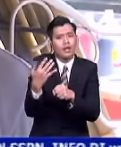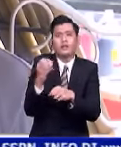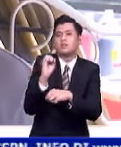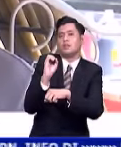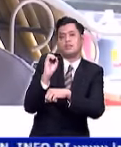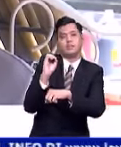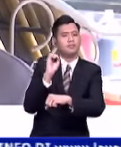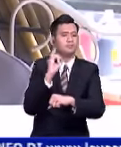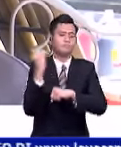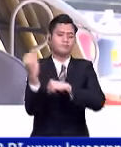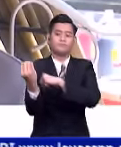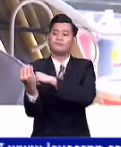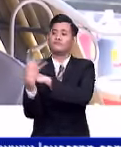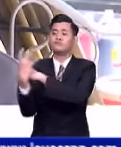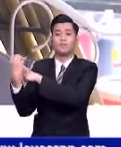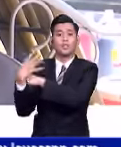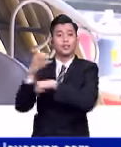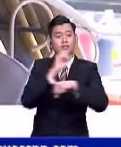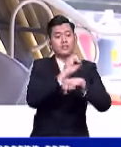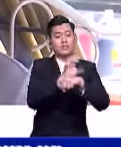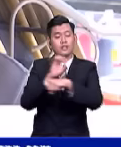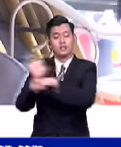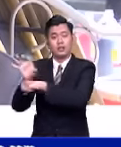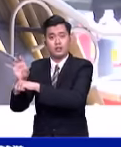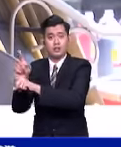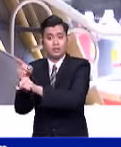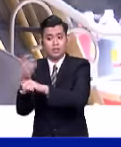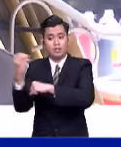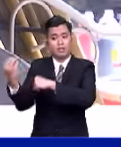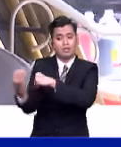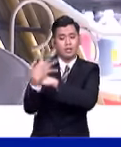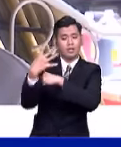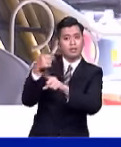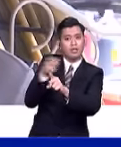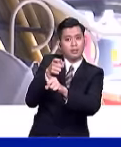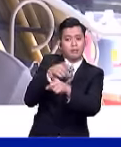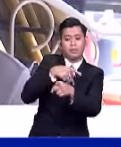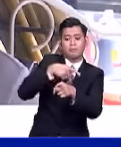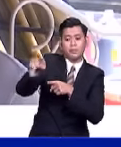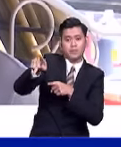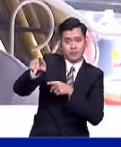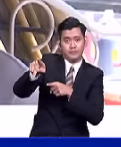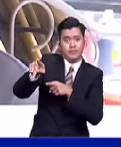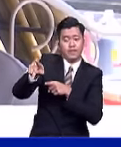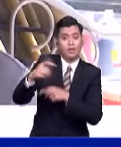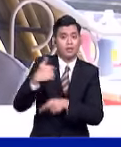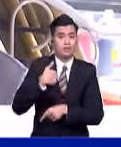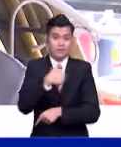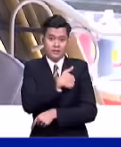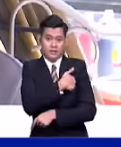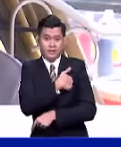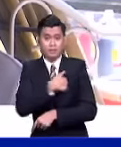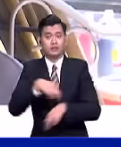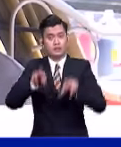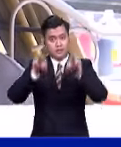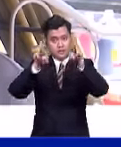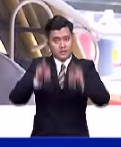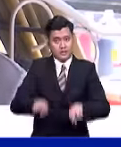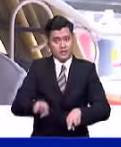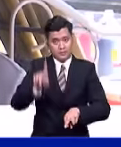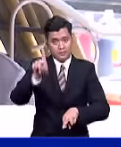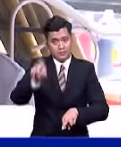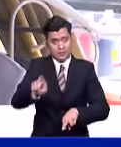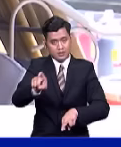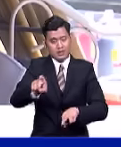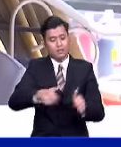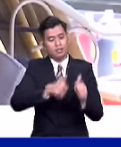nasihat dan pandangan daripada yang lebih arif ini. Jadi kita sebagai rakyat kena ikut. Ikut apa yang perlu kita buat